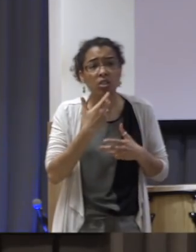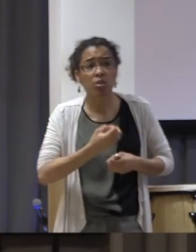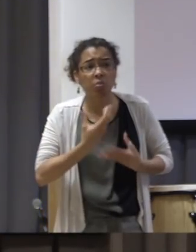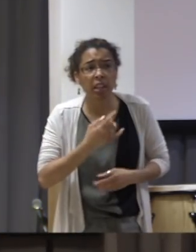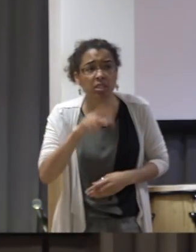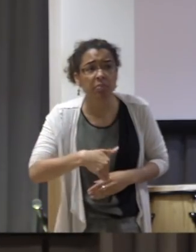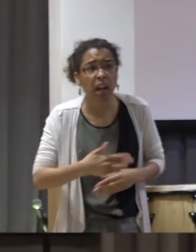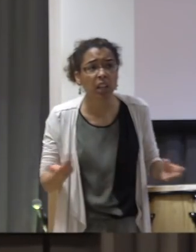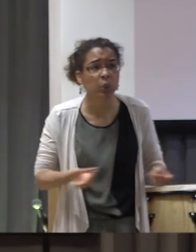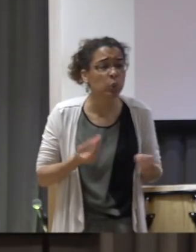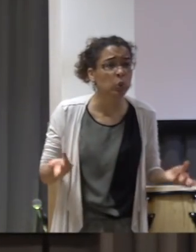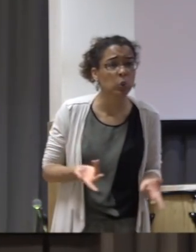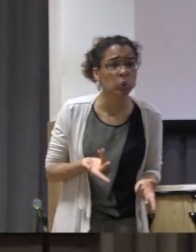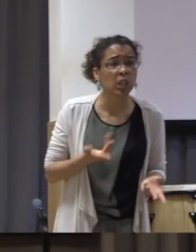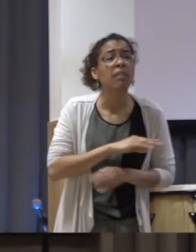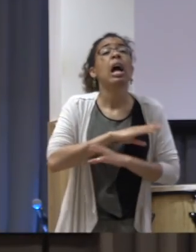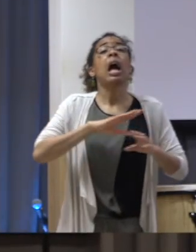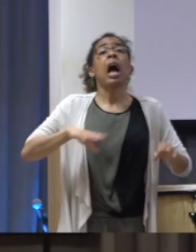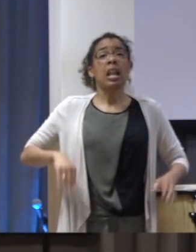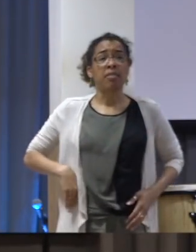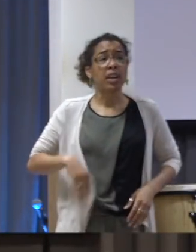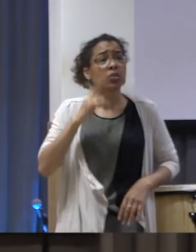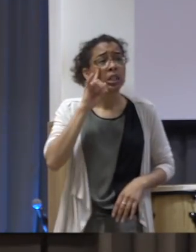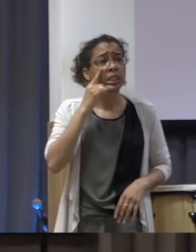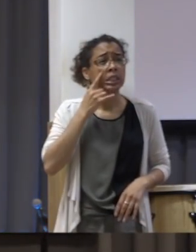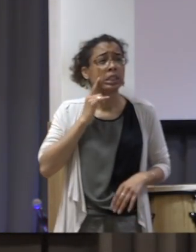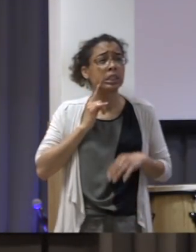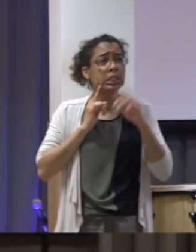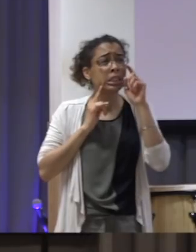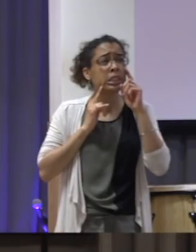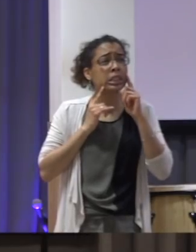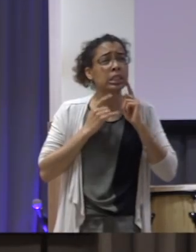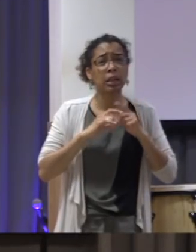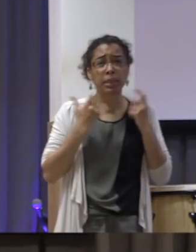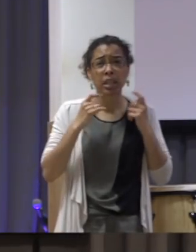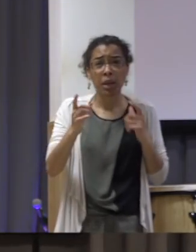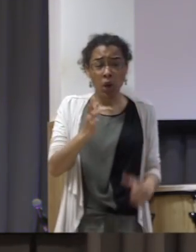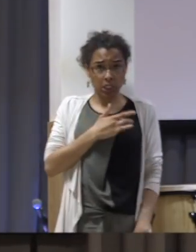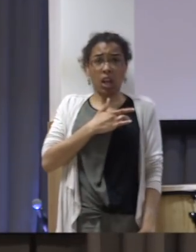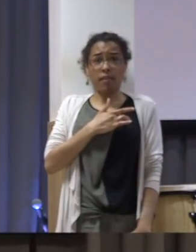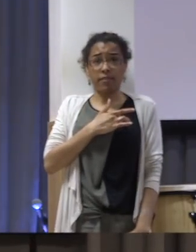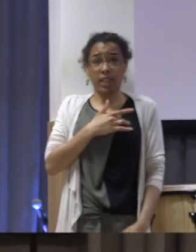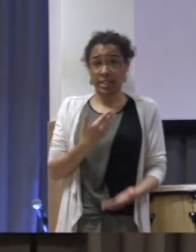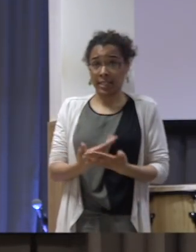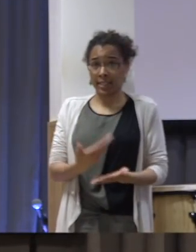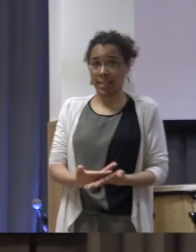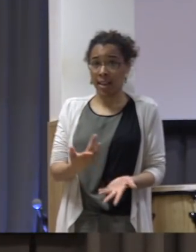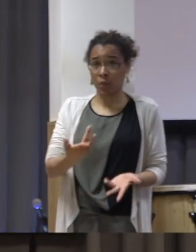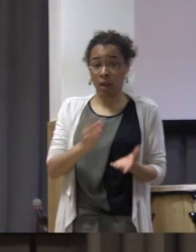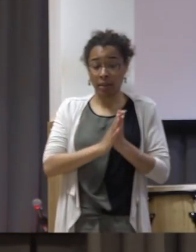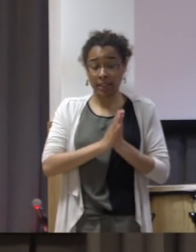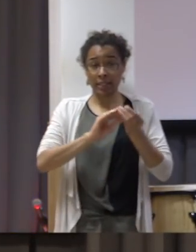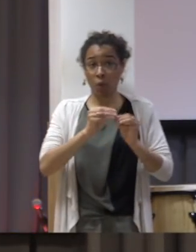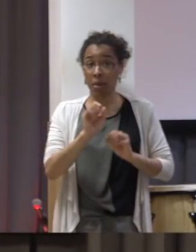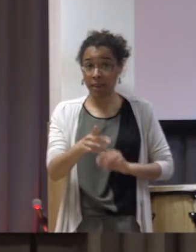ou... Et ce n'est qu'à la fin, je vois des larmes qui disent, pasteur, parce que tu as touché le problème de l'Église. Et j'ai compris. Je